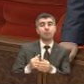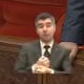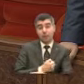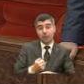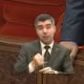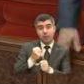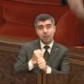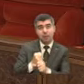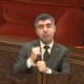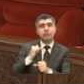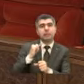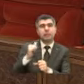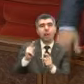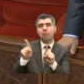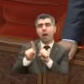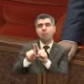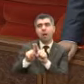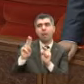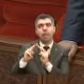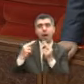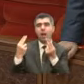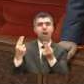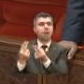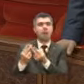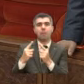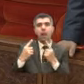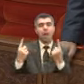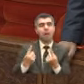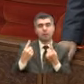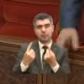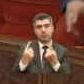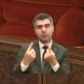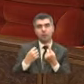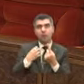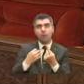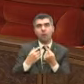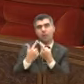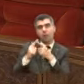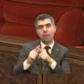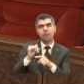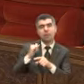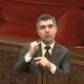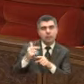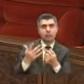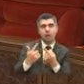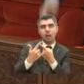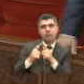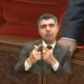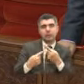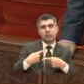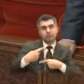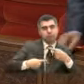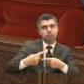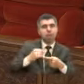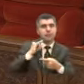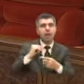بلادنا غتبقى تستمر كما هي. في البلدان الديمقراطيه والمتقدمه اقتصاديا هي مرتبطه بالحركه ديال الاقتصاد ككل.